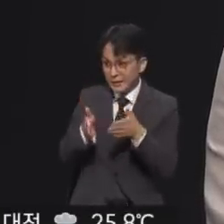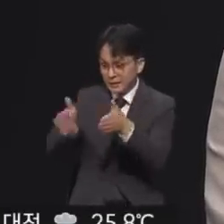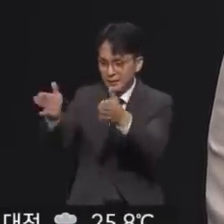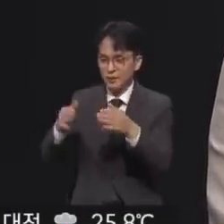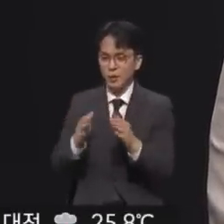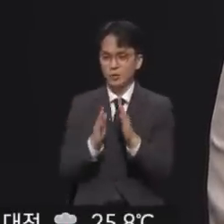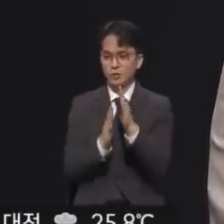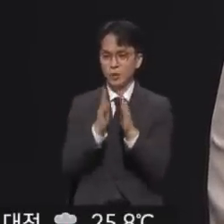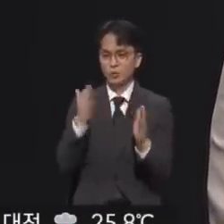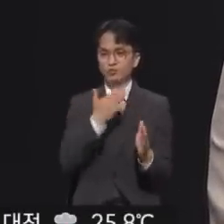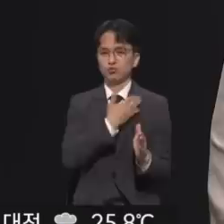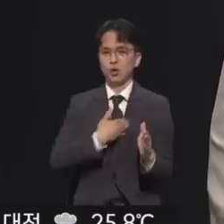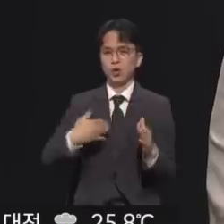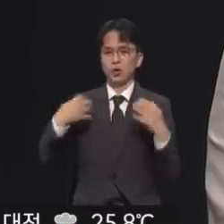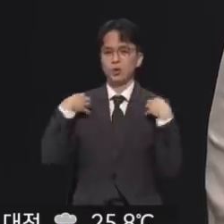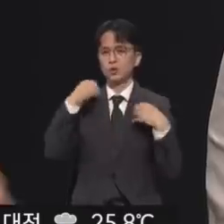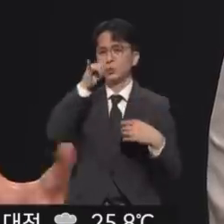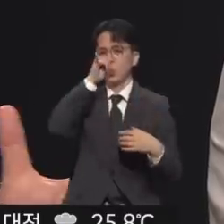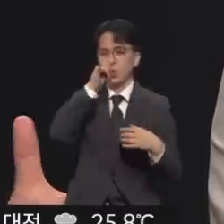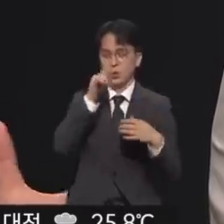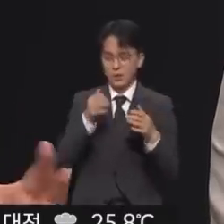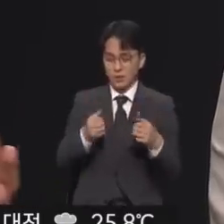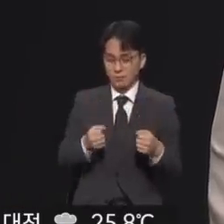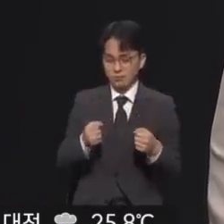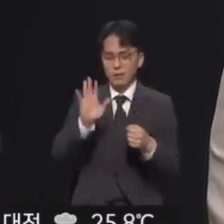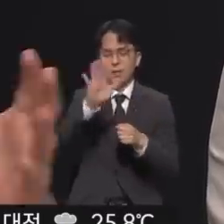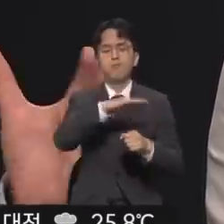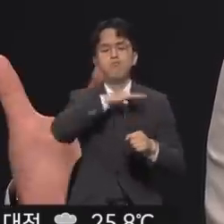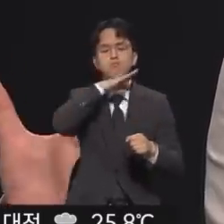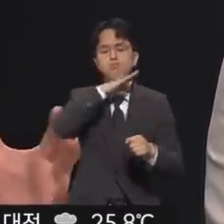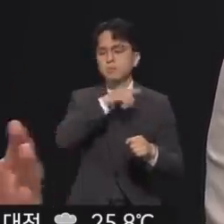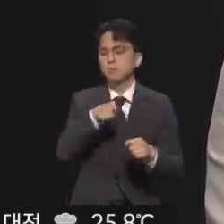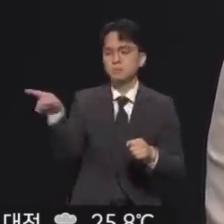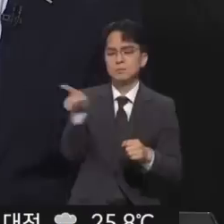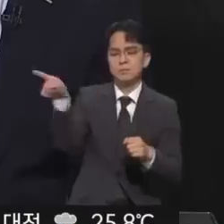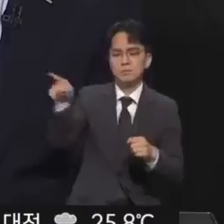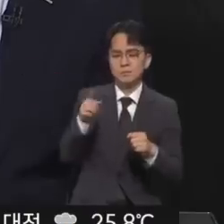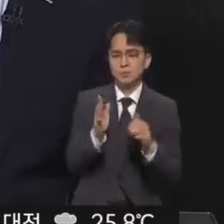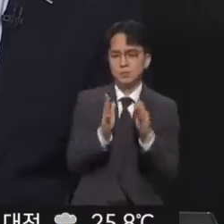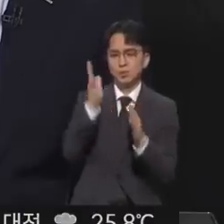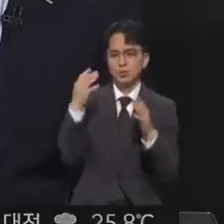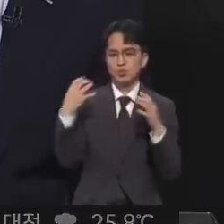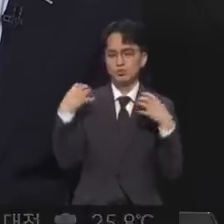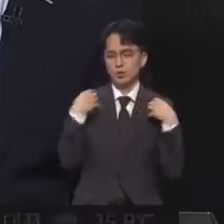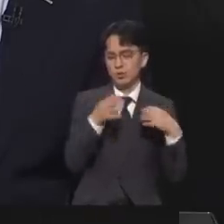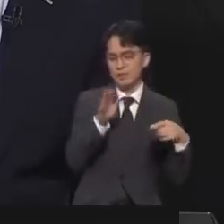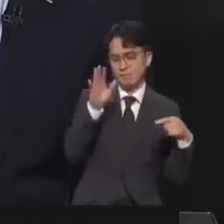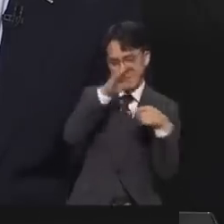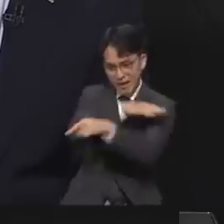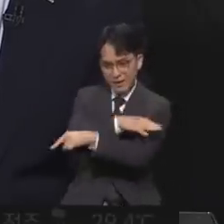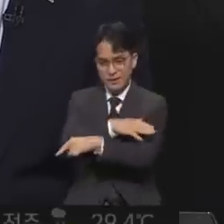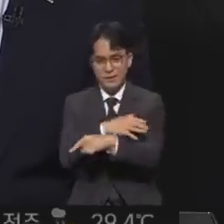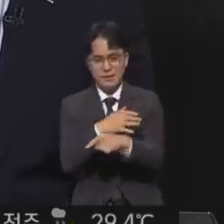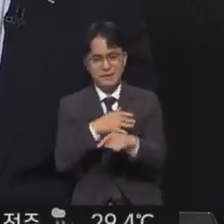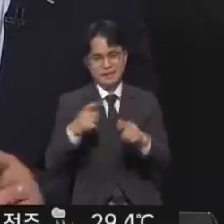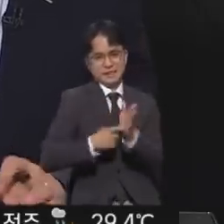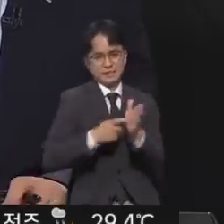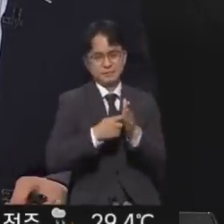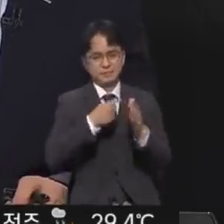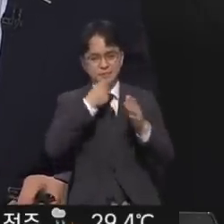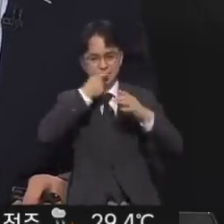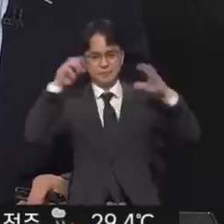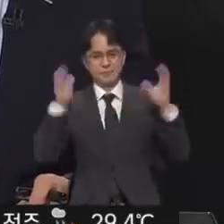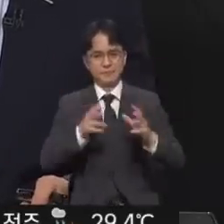보여주는 진정성 이거든요 그런데 예 집무실을 뭐 할게 타고 가니 못 가니 뭐 안전 보안 이 어떤 이건 차체 문제고